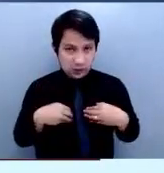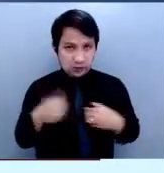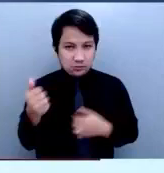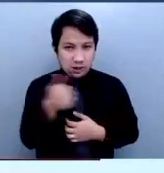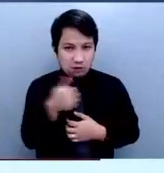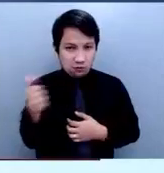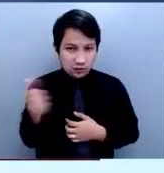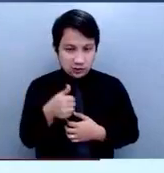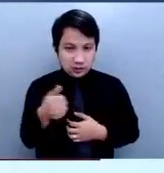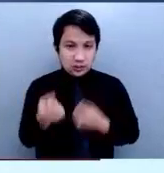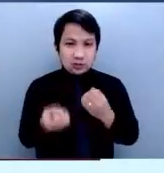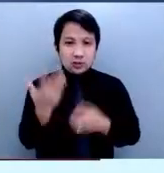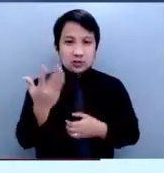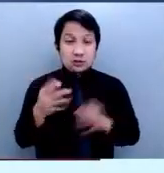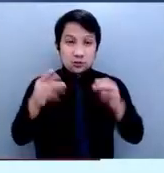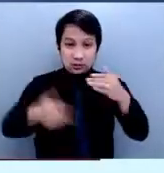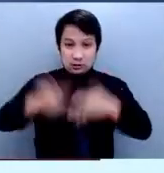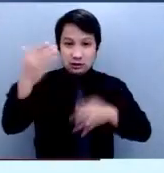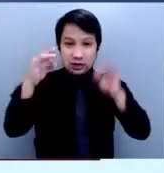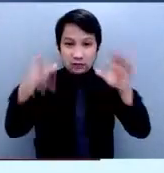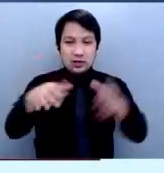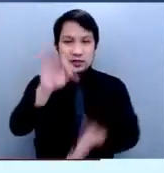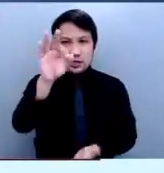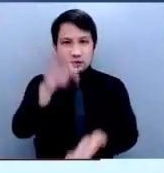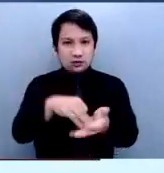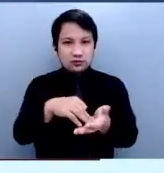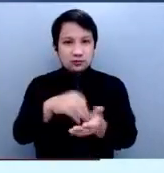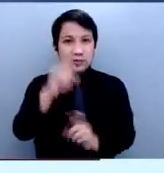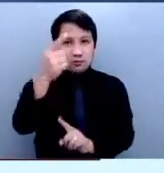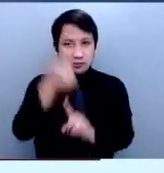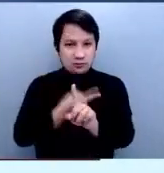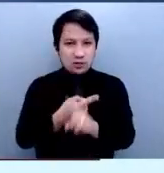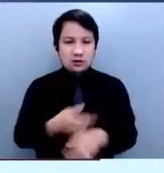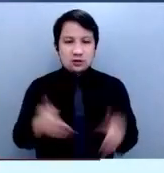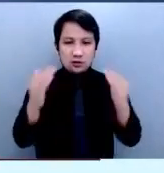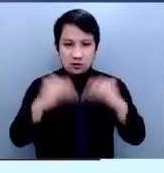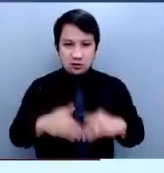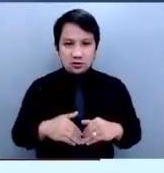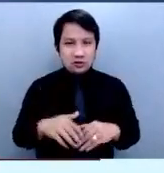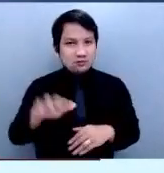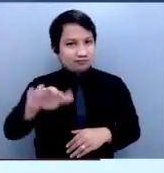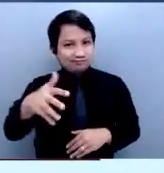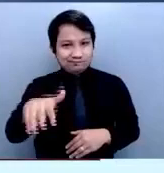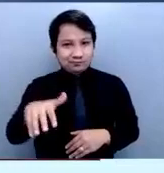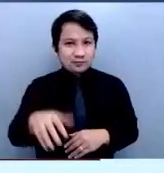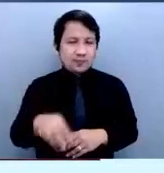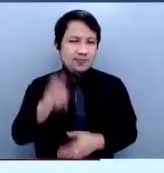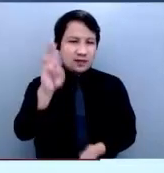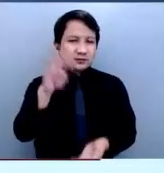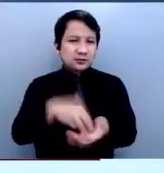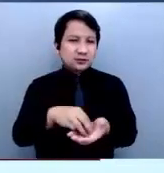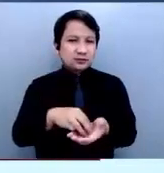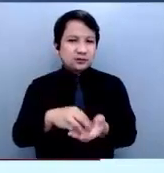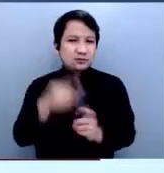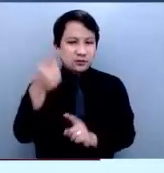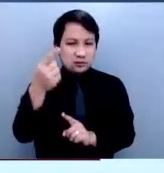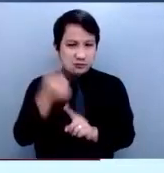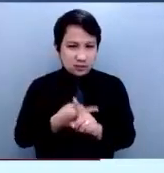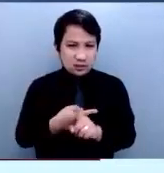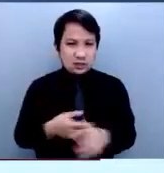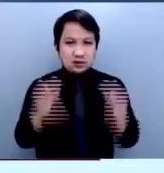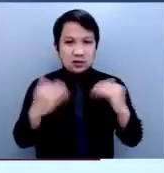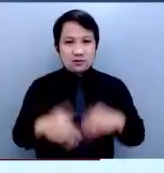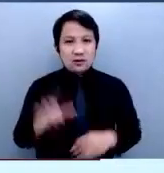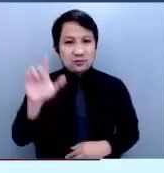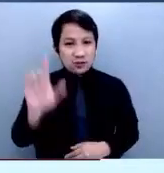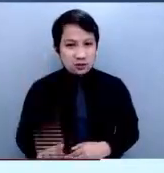Kung high risk ka, nasa 9,000 pesos per month. Kung moderate risk, 6,000 pesos per month. At low